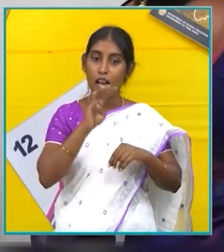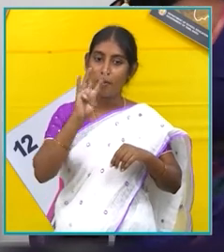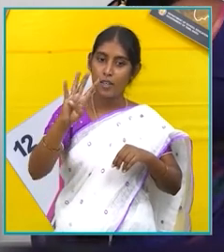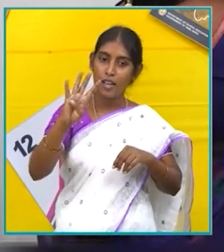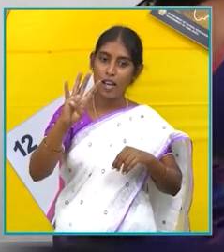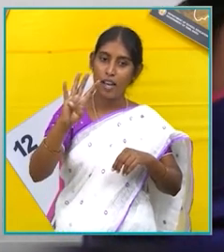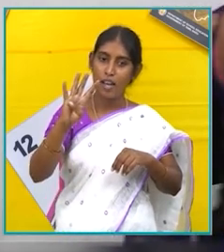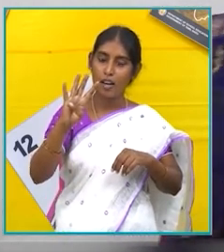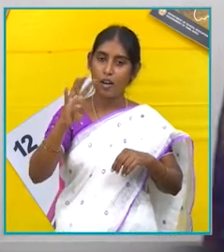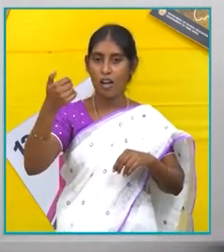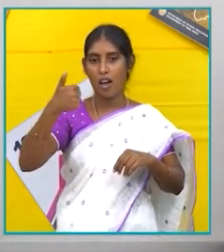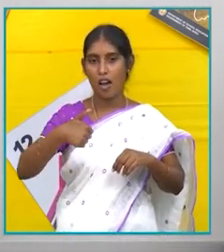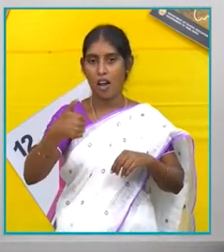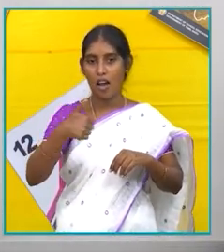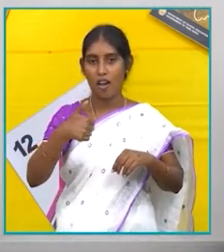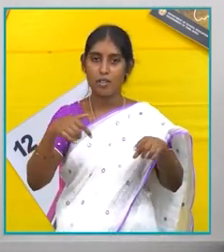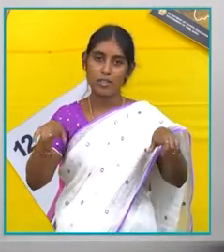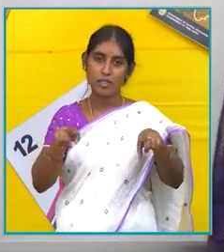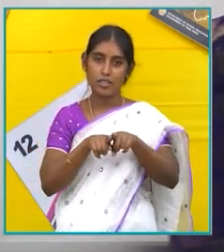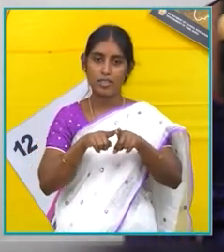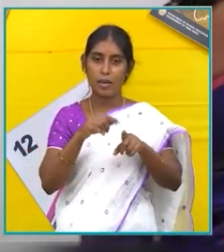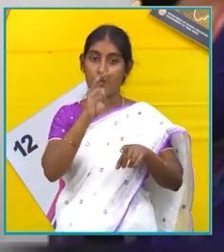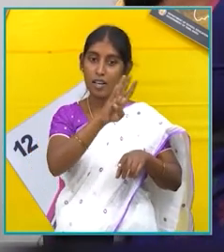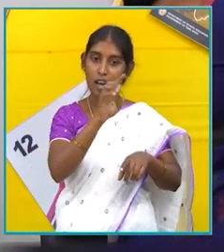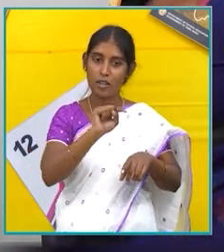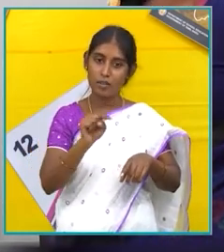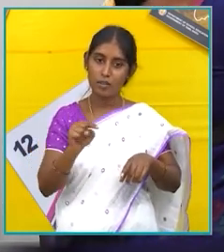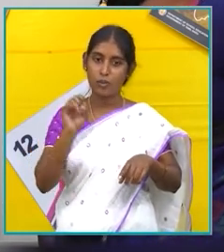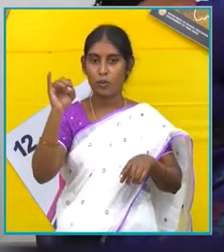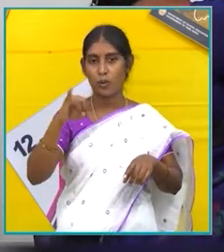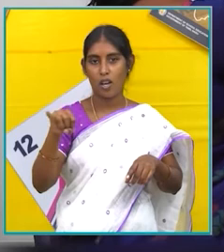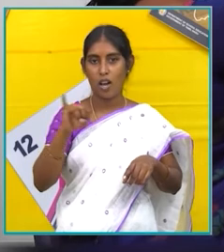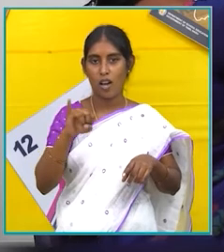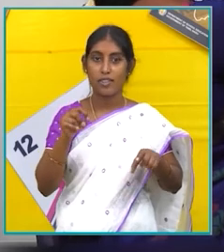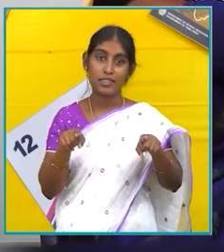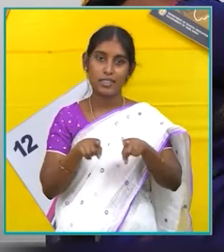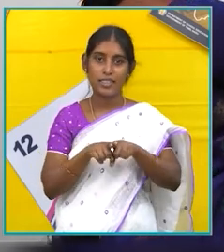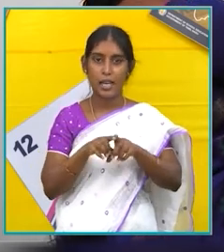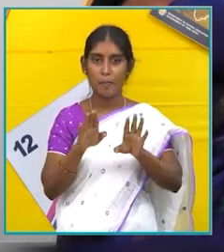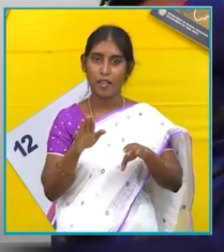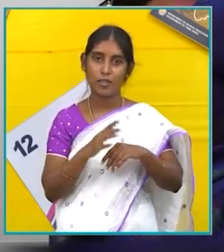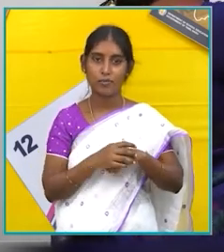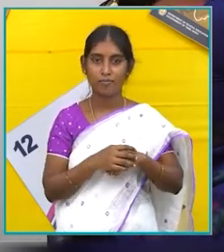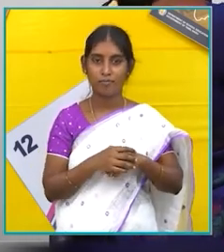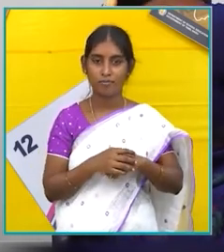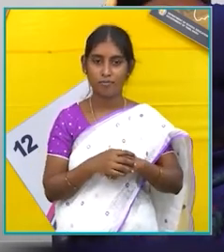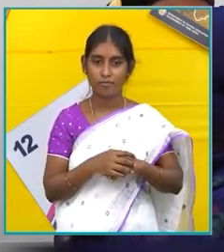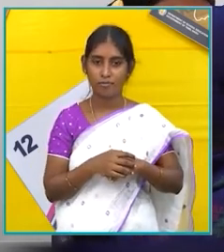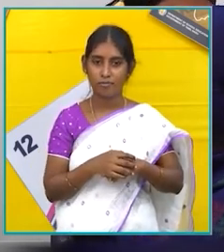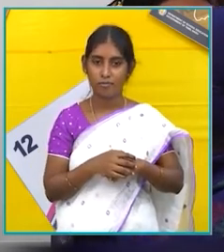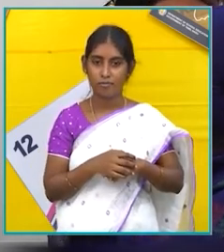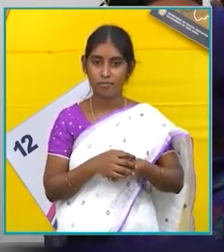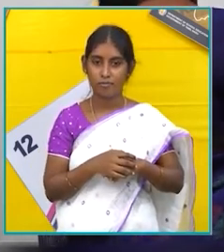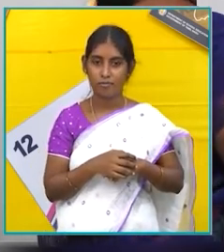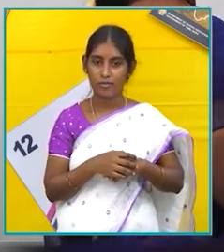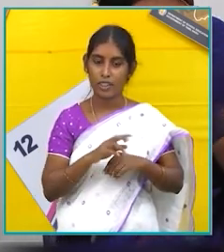அதுவும் எதுவும் சமம்? 6. ஸோ இந்த 4ங்கிற இடத்துல என்ன கோண அளவு இருந்தாலும் அது இந்த 6ங்கிற இடத்துல இருக்கிற கோண அளவுக்கு சமமாக